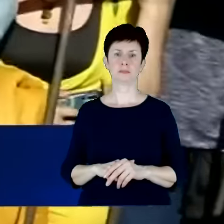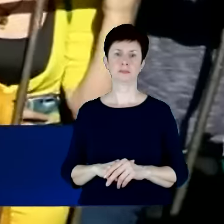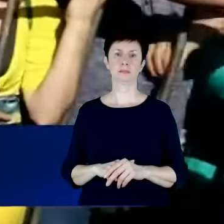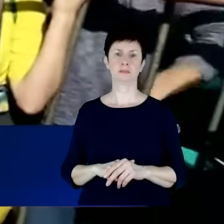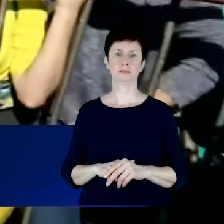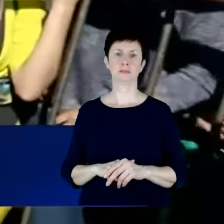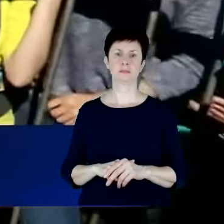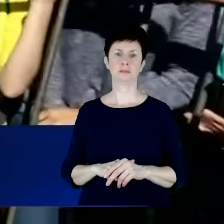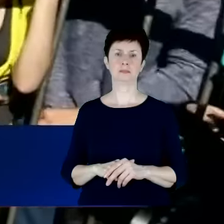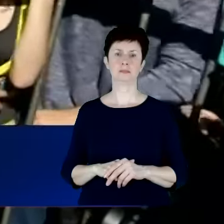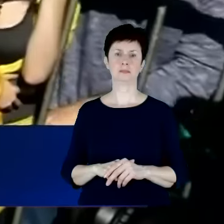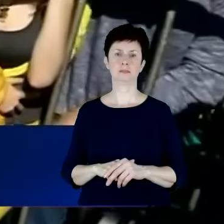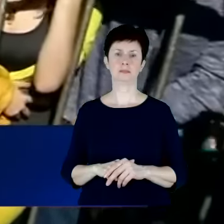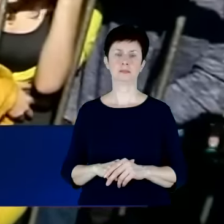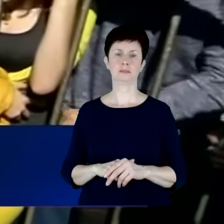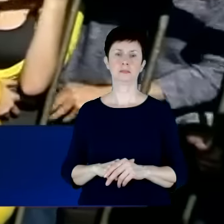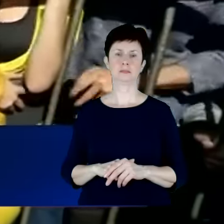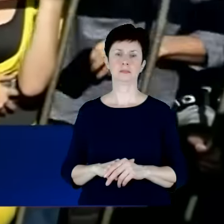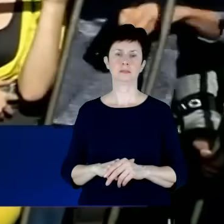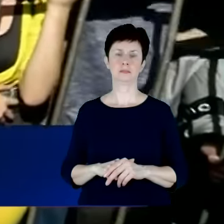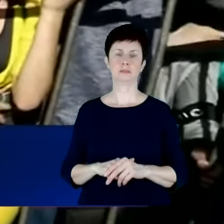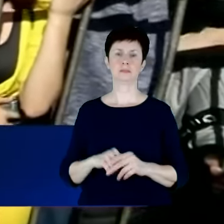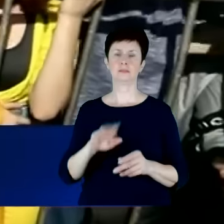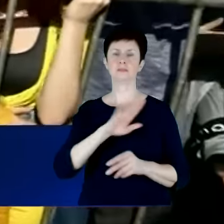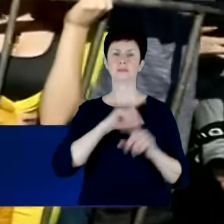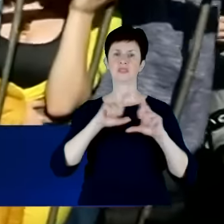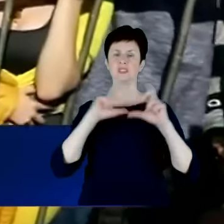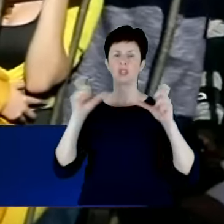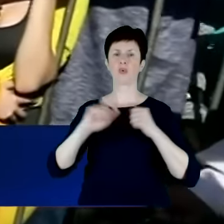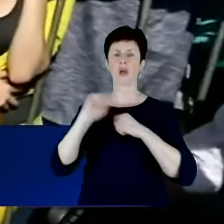Aleksiej Nawalny zmarł w zakładzie karnym numer 3 w